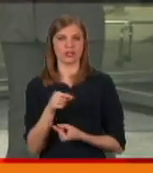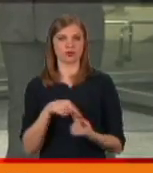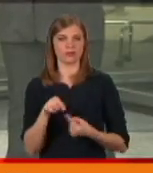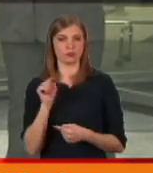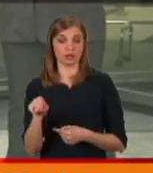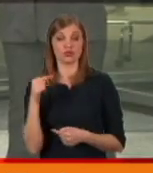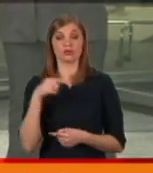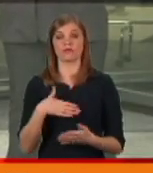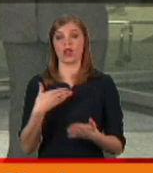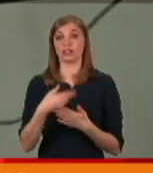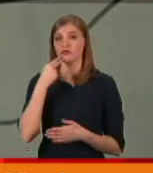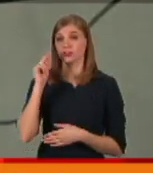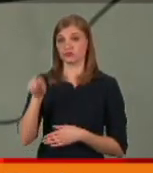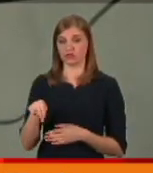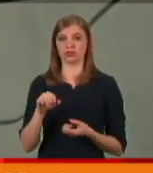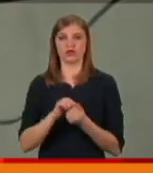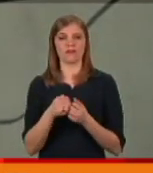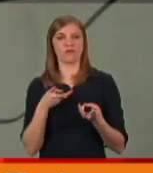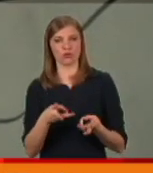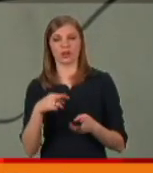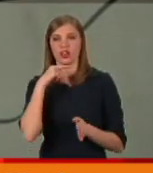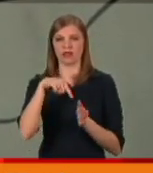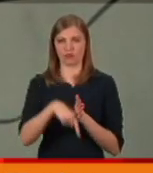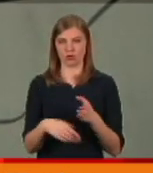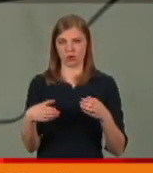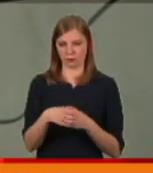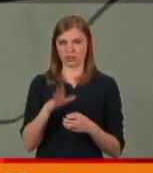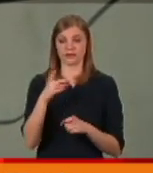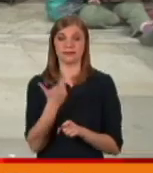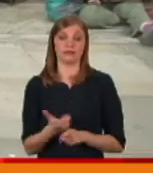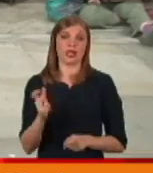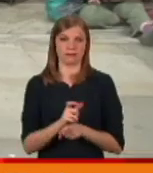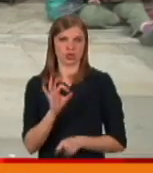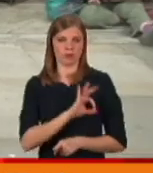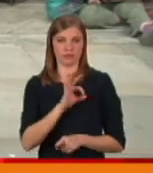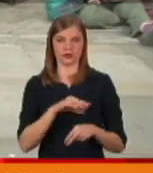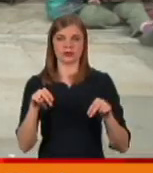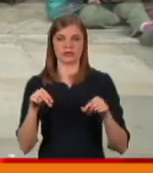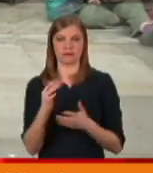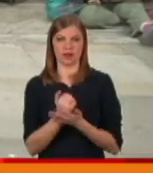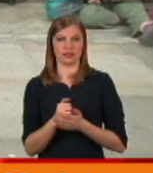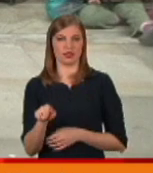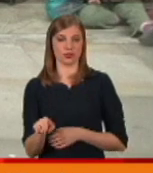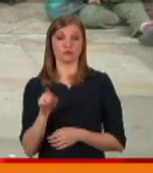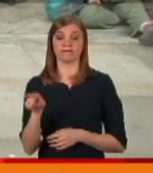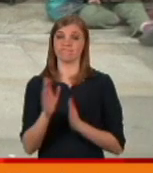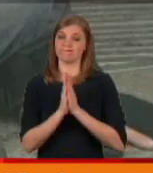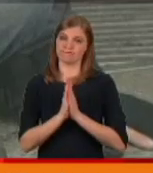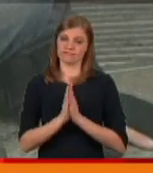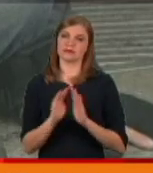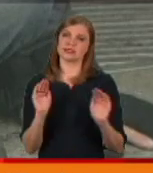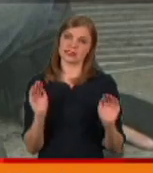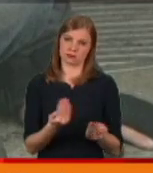біржу. Активісти звинувачують вугільну та нафтодобувні компанії у надмірному використанні земельних ресурсів. Вони